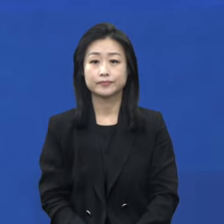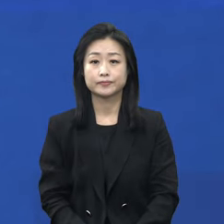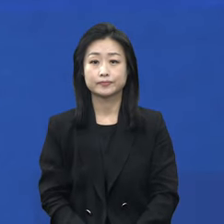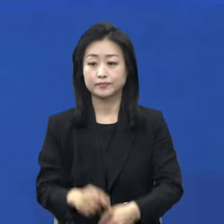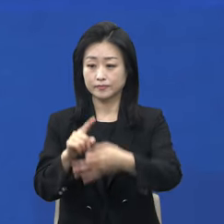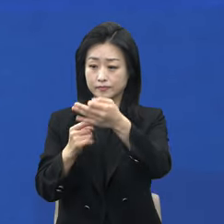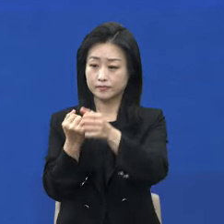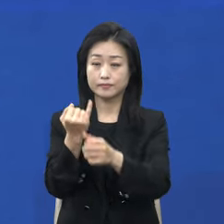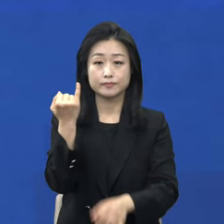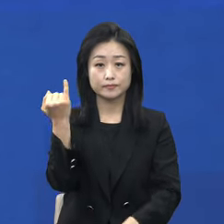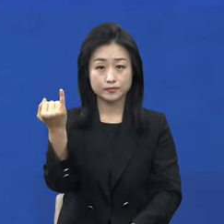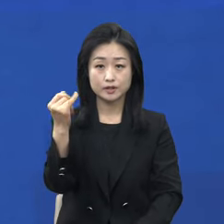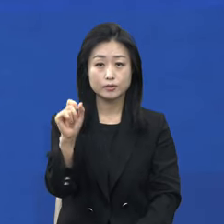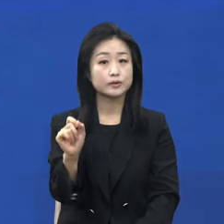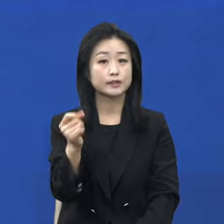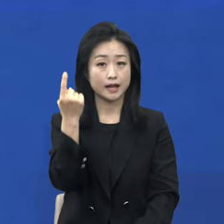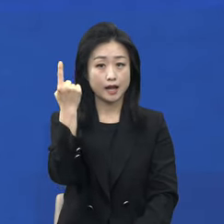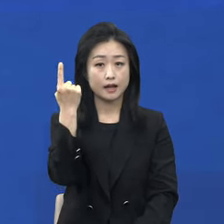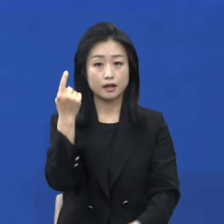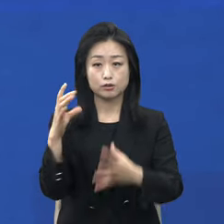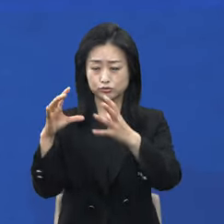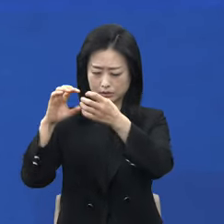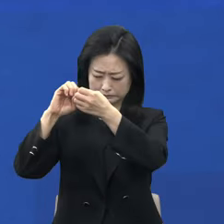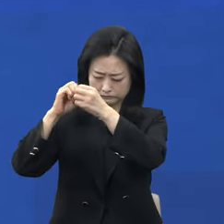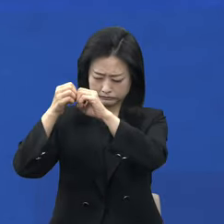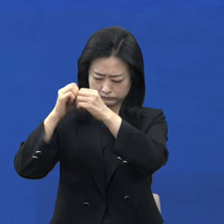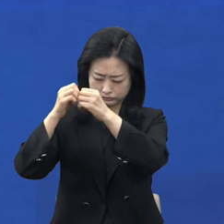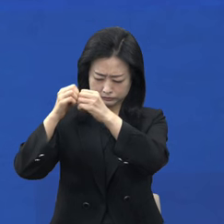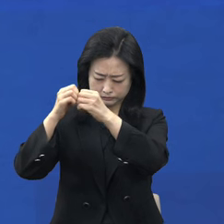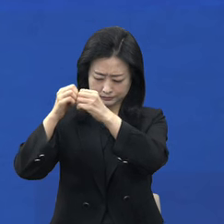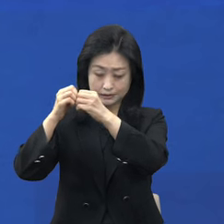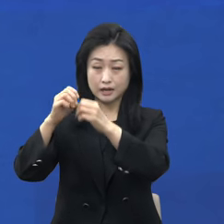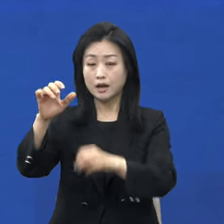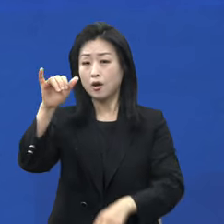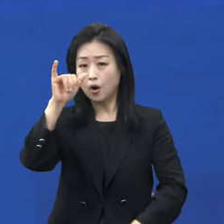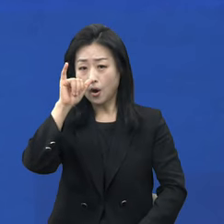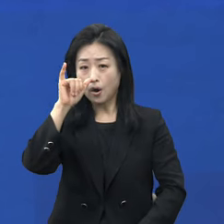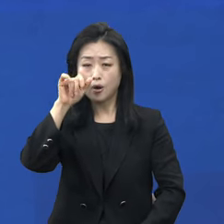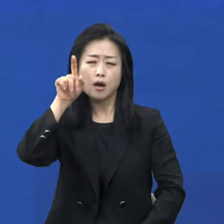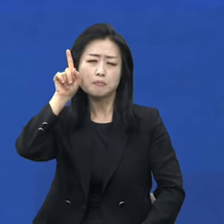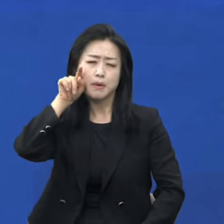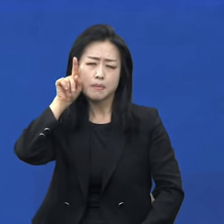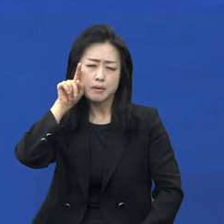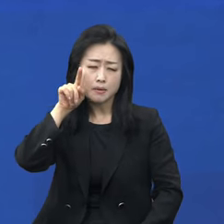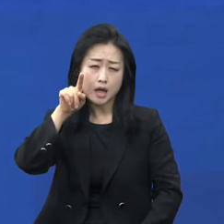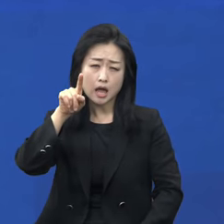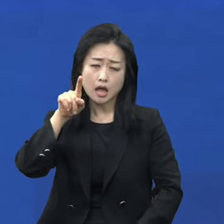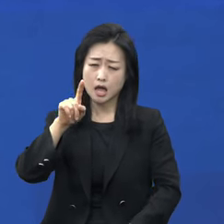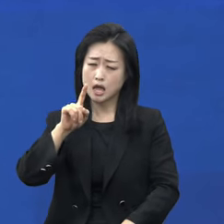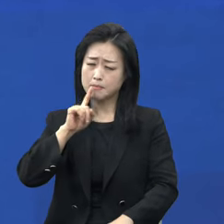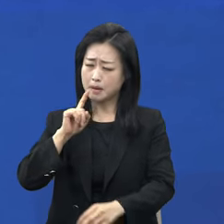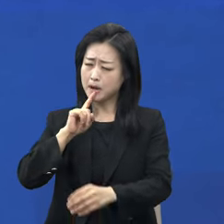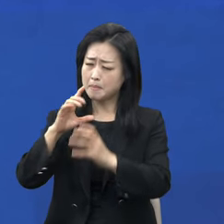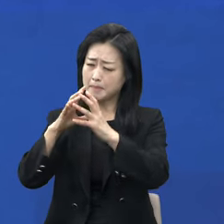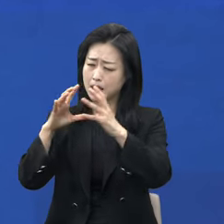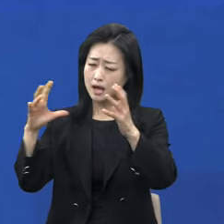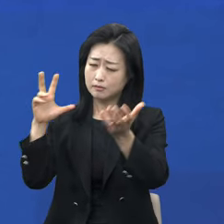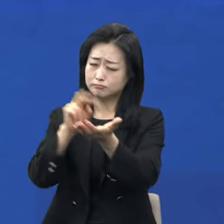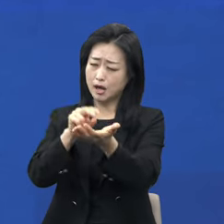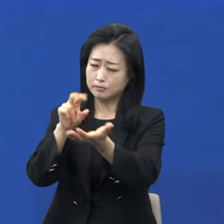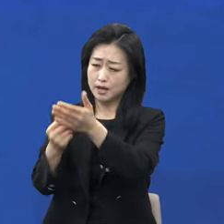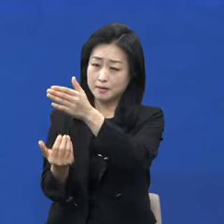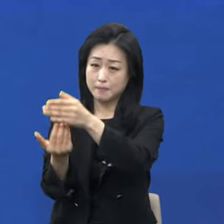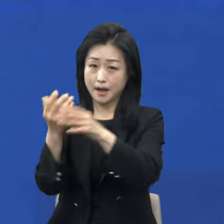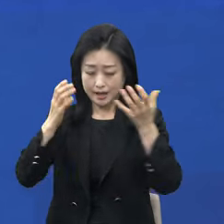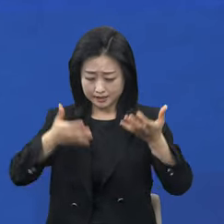김건희 여사에 의한 국정농단 기사는 매일같이 수없이 쏟아지고